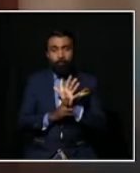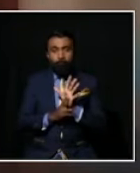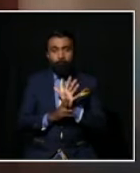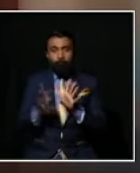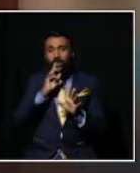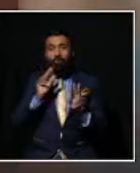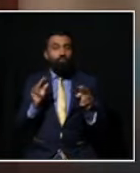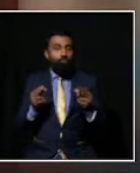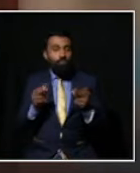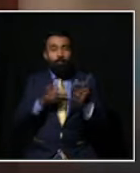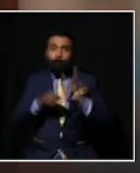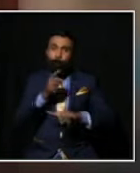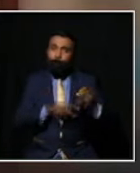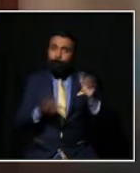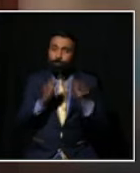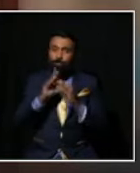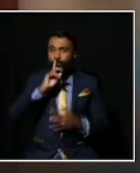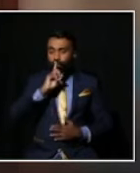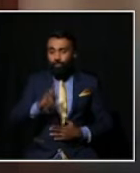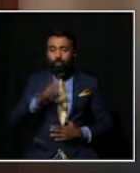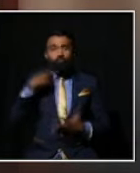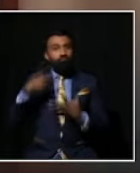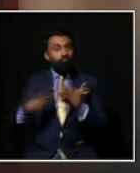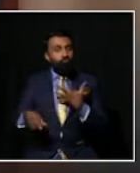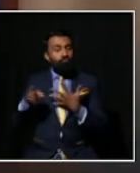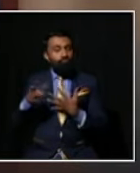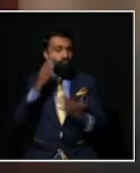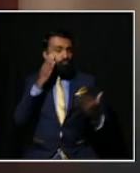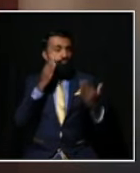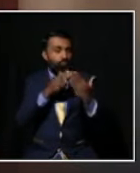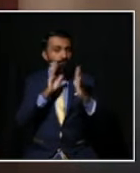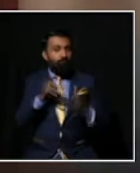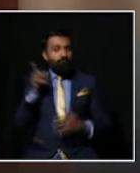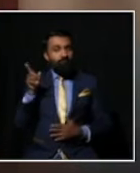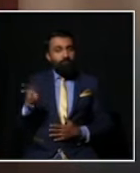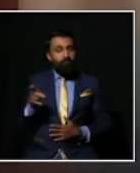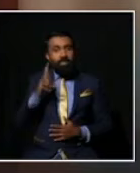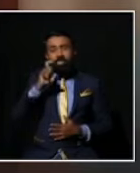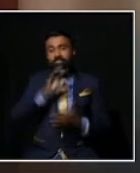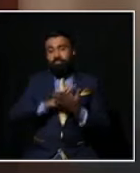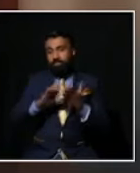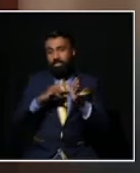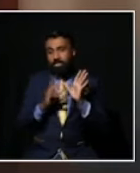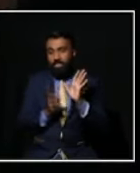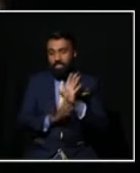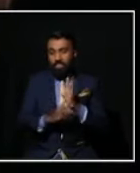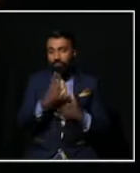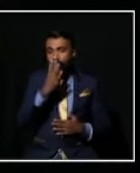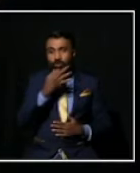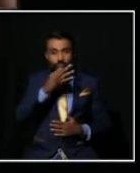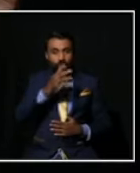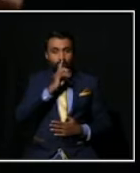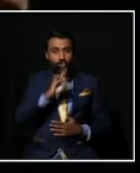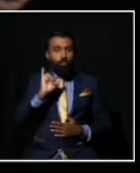සමග පාර්ලිමේන්තුවේදී කළ ප්‍රකාශය ඇතුළු කරුණු පිළිබඳව අවධානය යොමු කරමින් Channel 4 වැඩසටහනෙන් චෝදනා කළ පරිදි